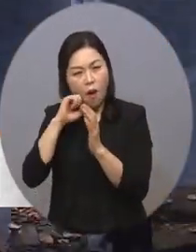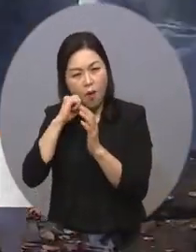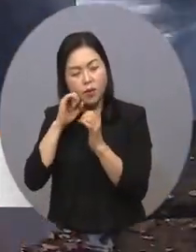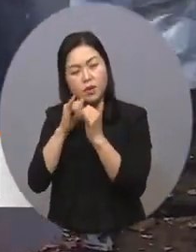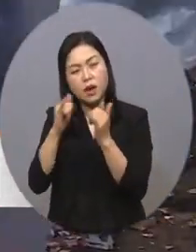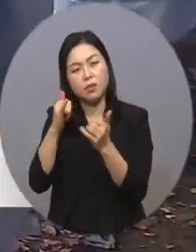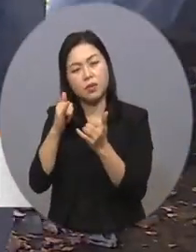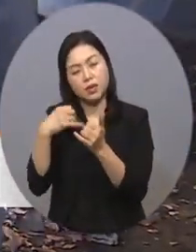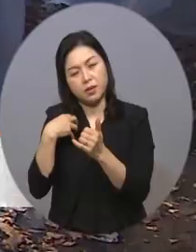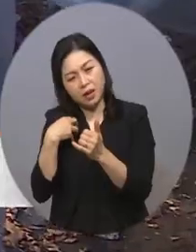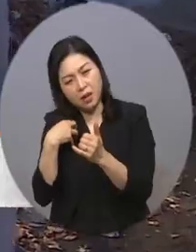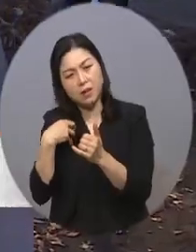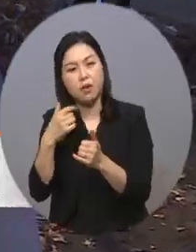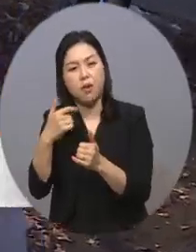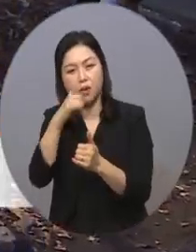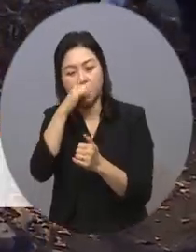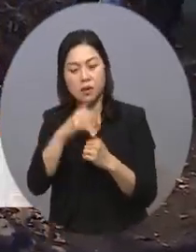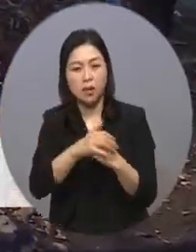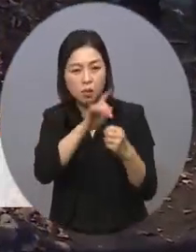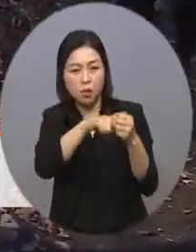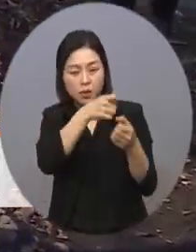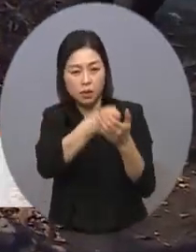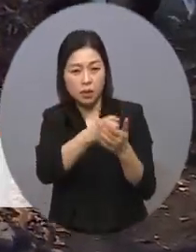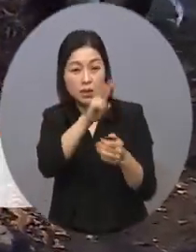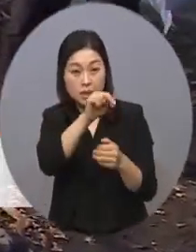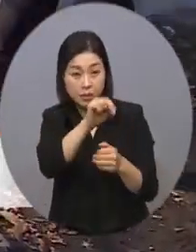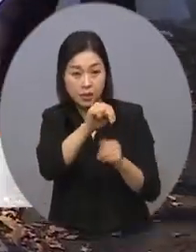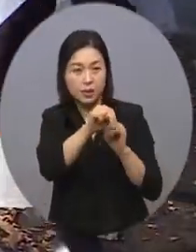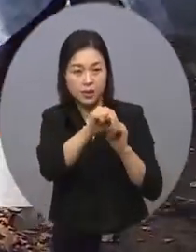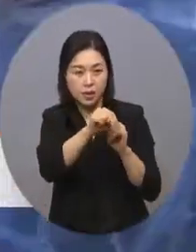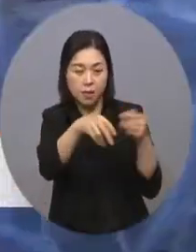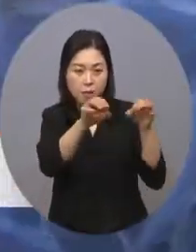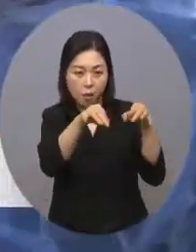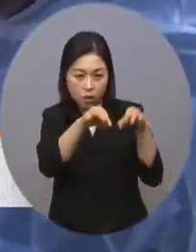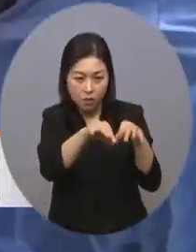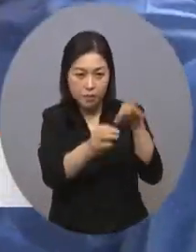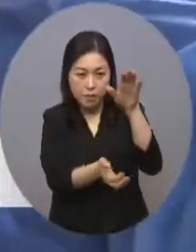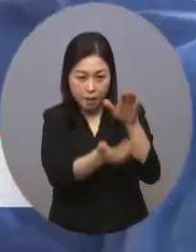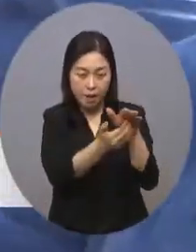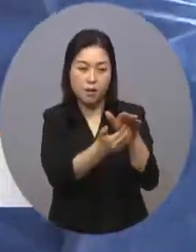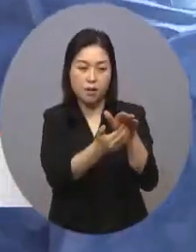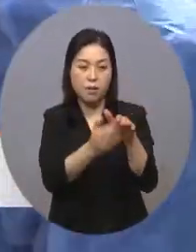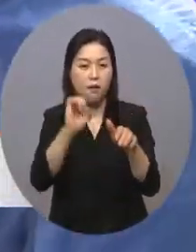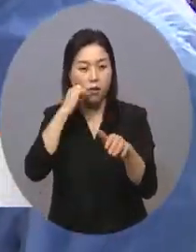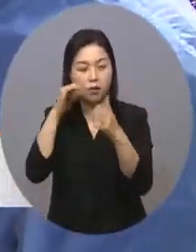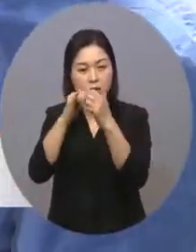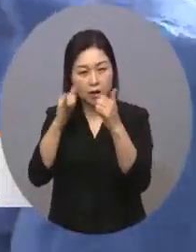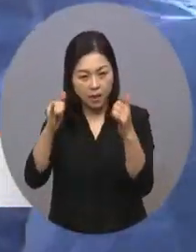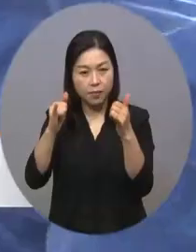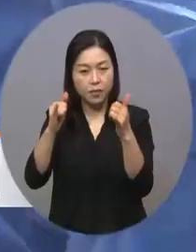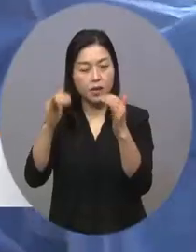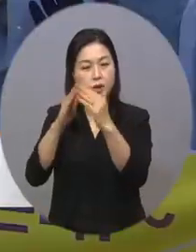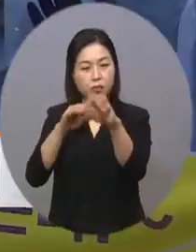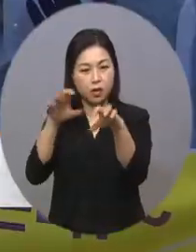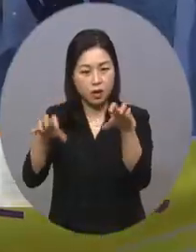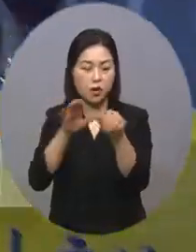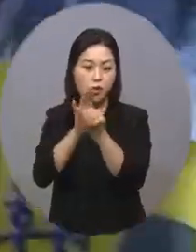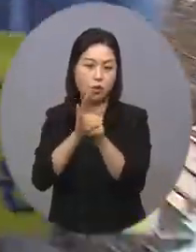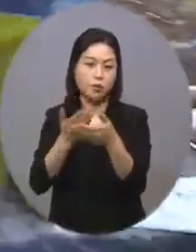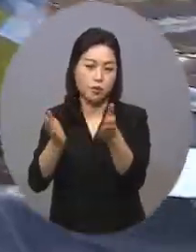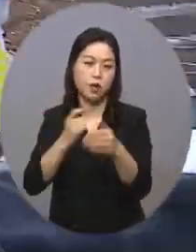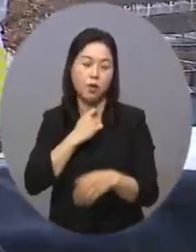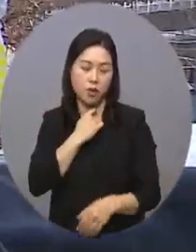있다며 목표로 정한 2만 장 연탄 모금을 달성해 더 많은 어려운 이웃들에게 도움을 전해줄 수 있기를